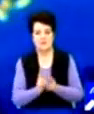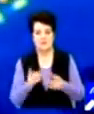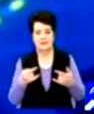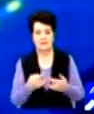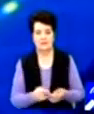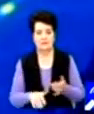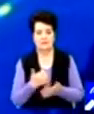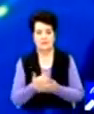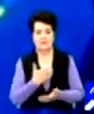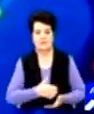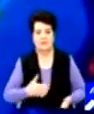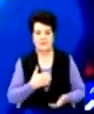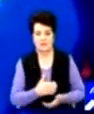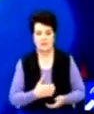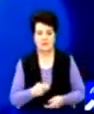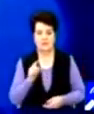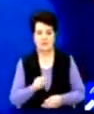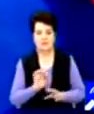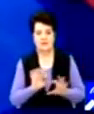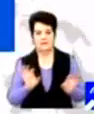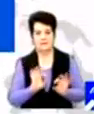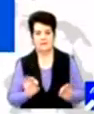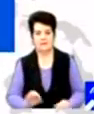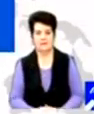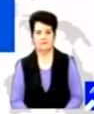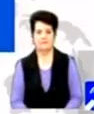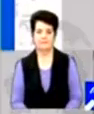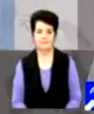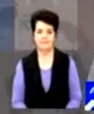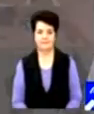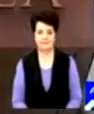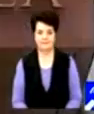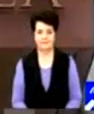Telejurnal. Iată cele mai importante subiecte ale ediției.